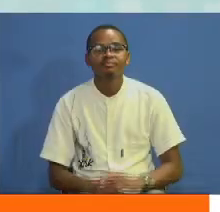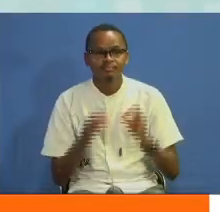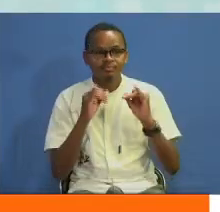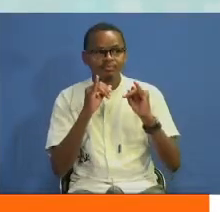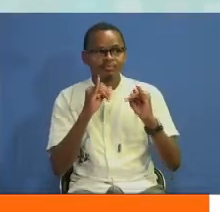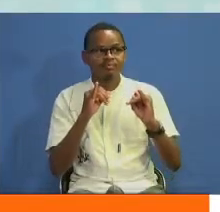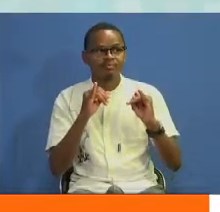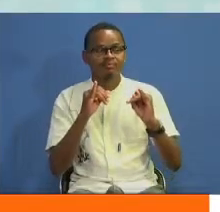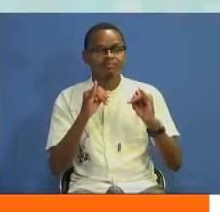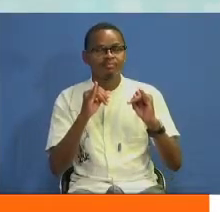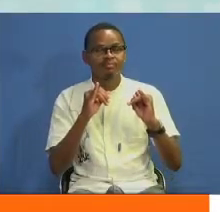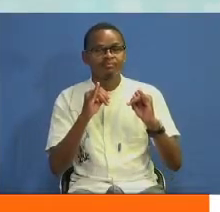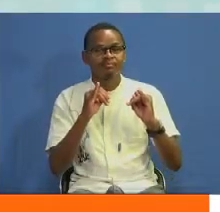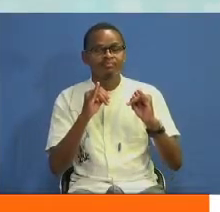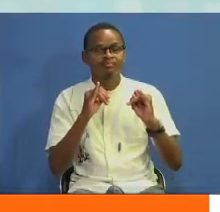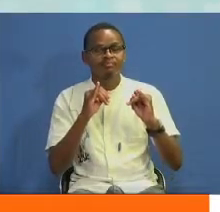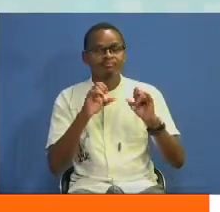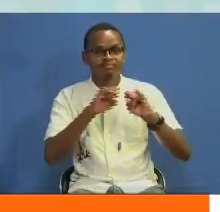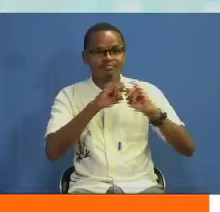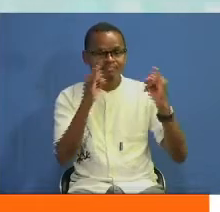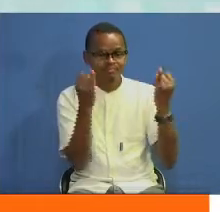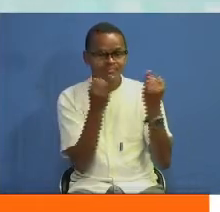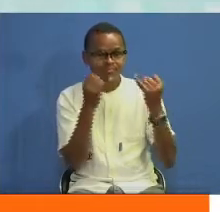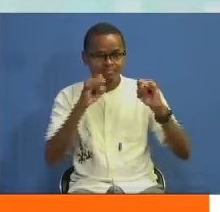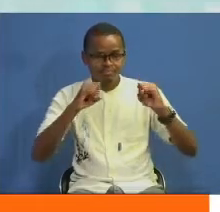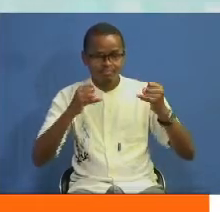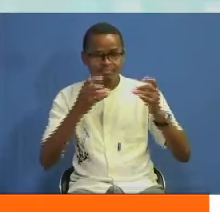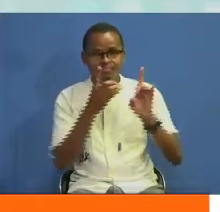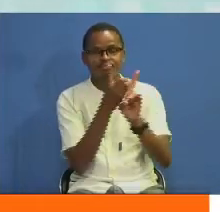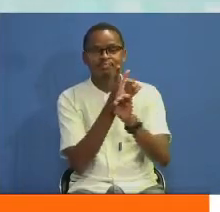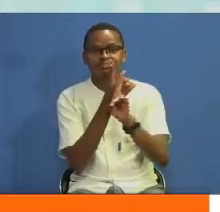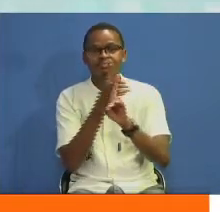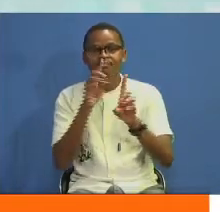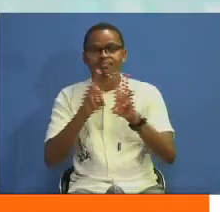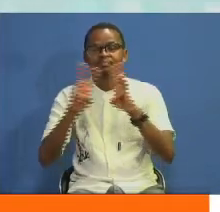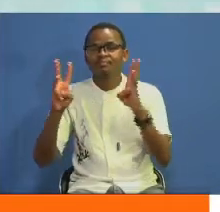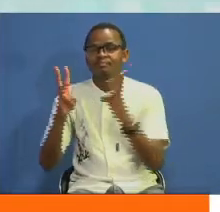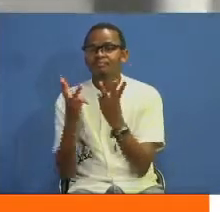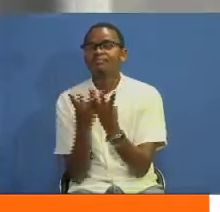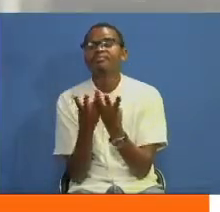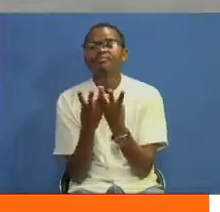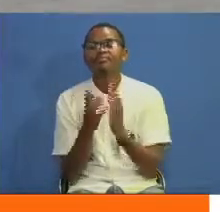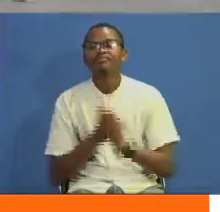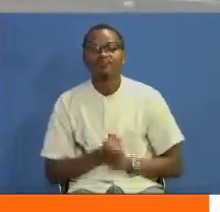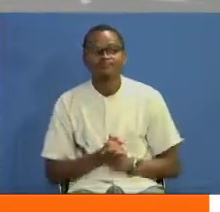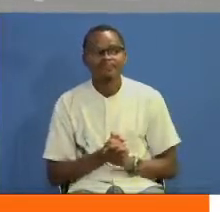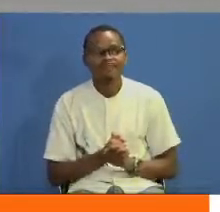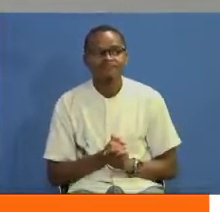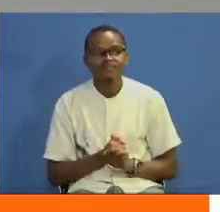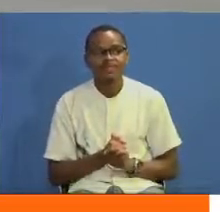Sasa tuvuke boda ya inchi na kuangalia habari mbalimbali duniani.